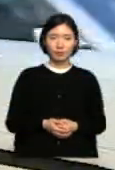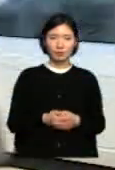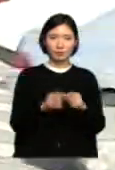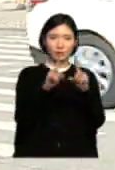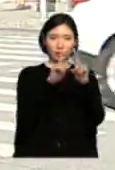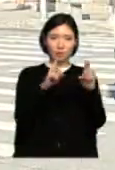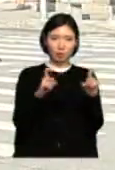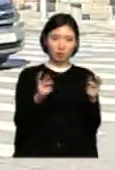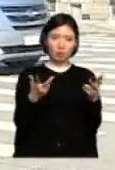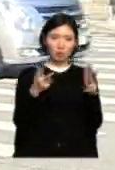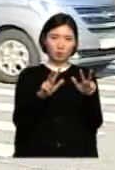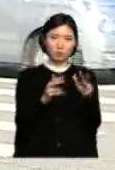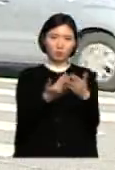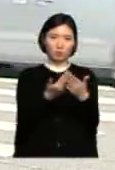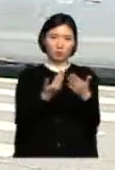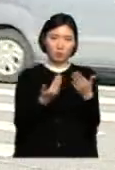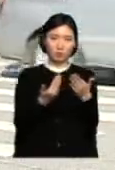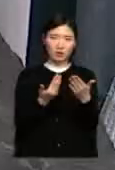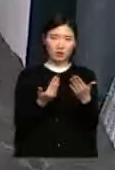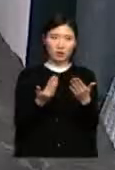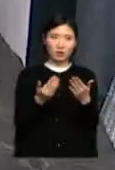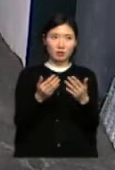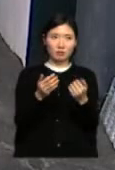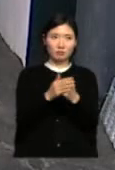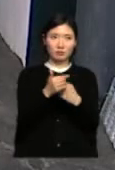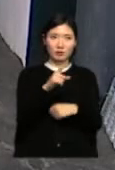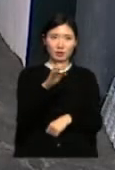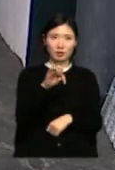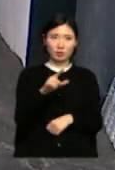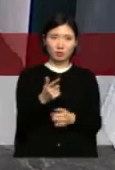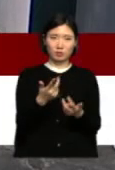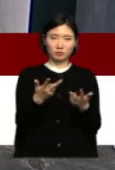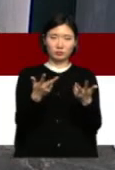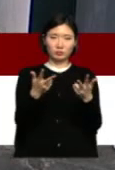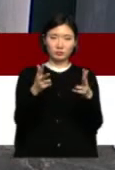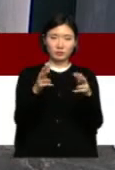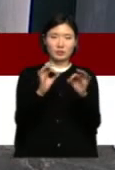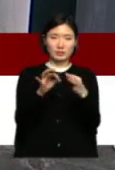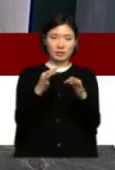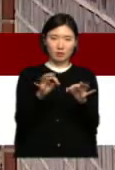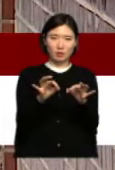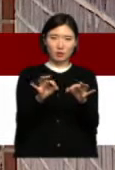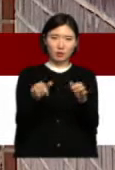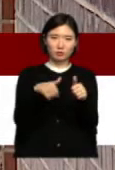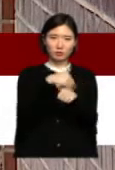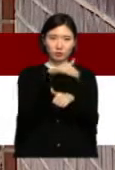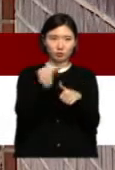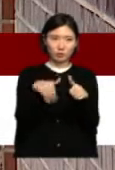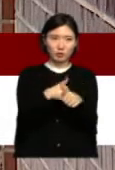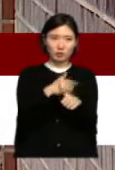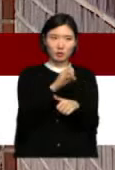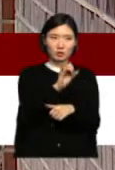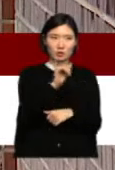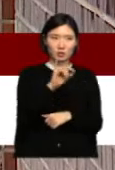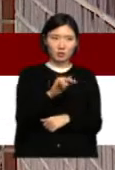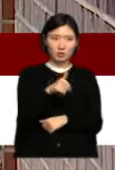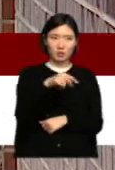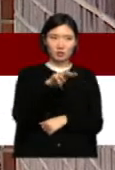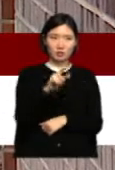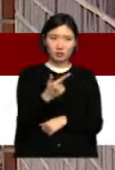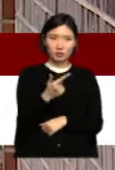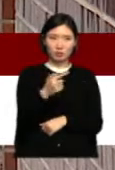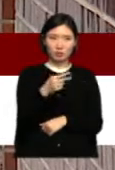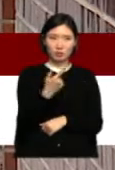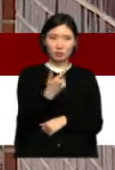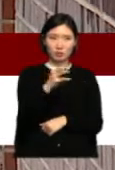탑골공원 뒤에 위치한 낙원 상가. 그동안 철거와 개발을 번복했던 낙원 상가 일대를 포함해 익선동, 돈이동 등